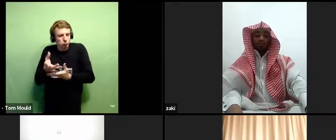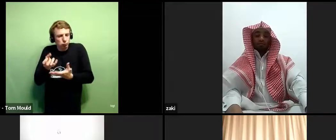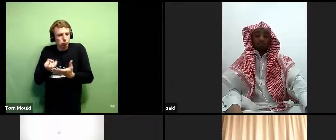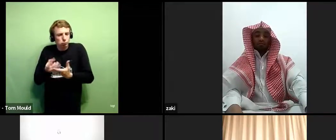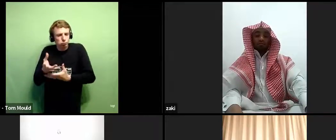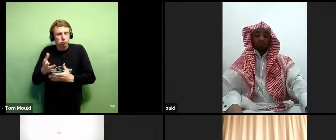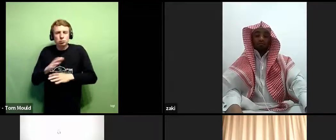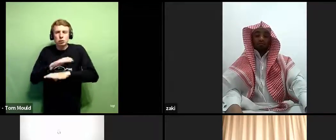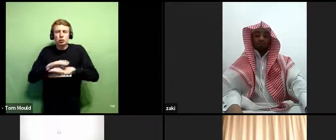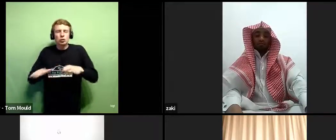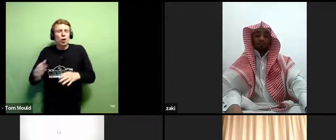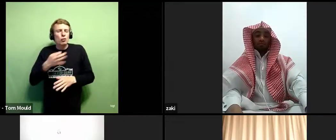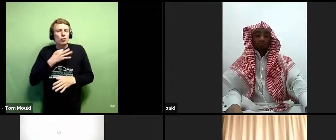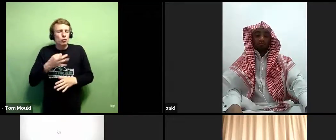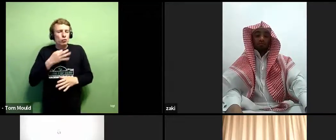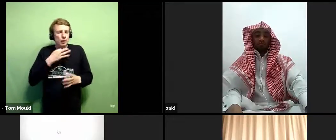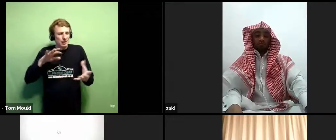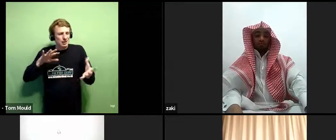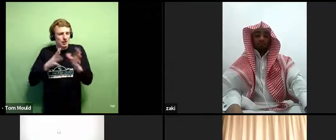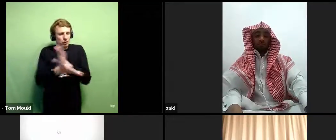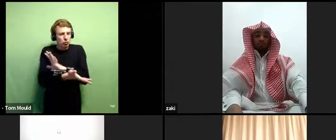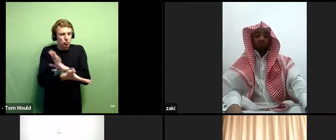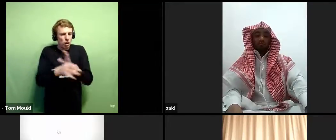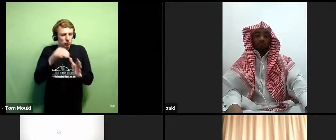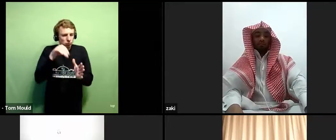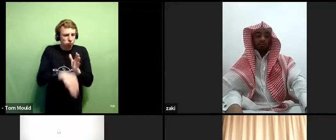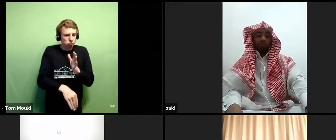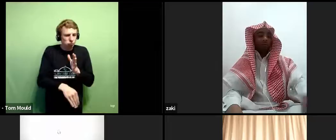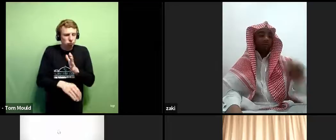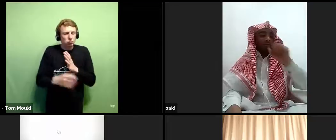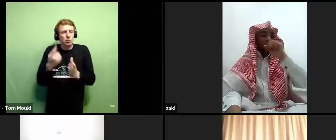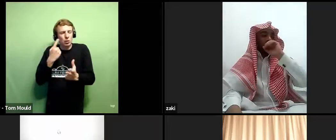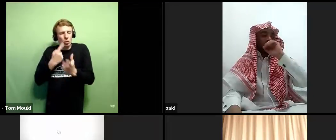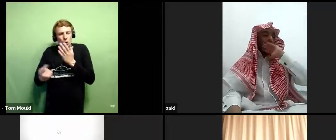good. Truly Allah loves the do-gooders.